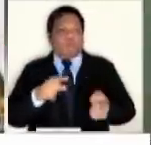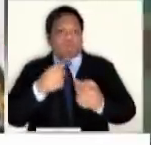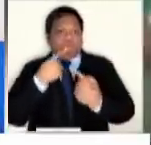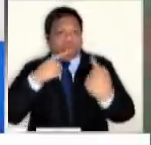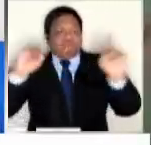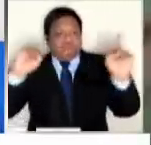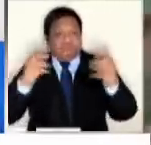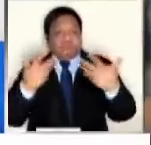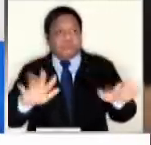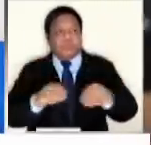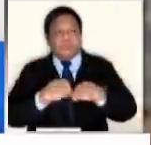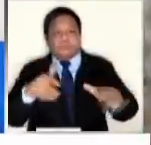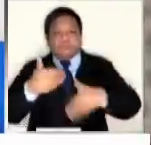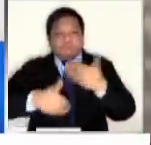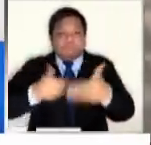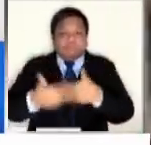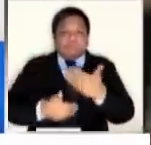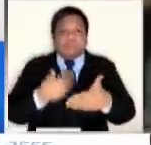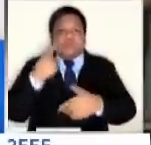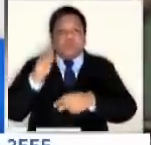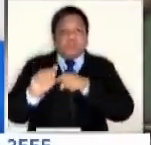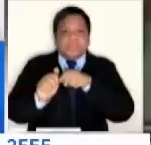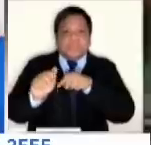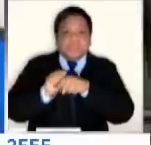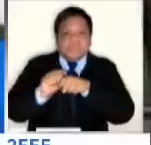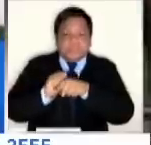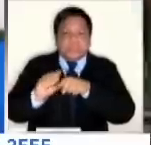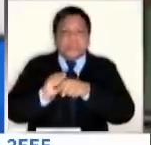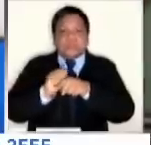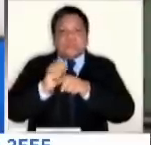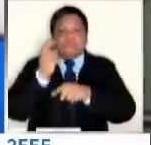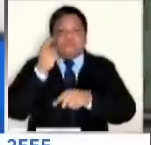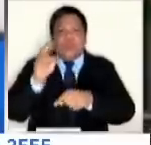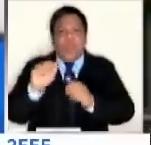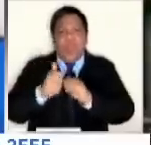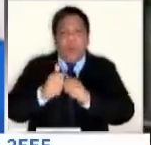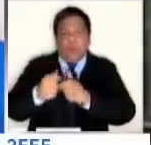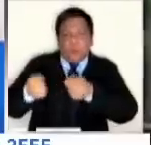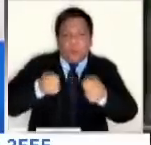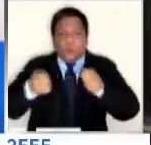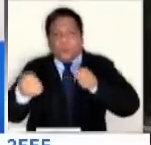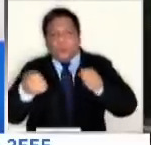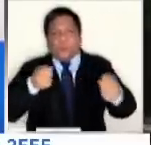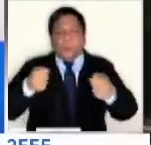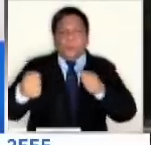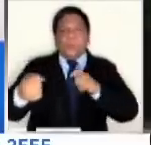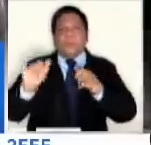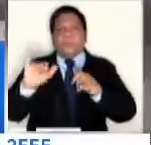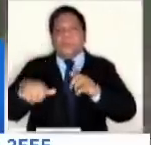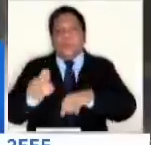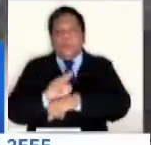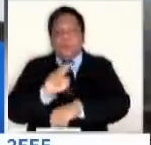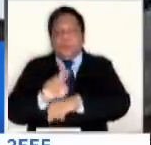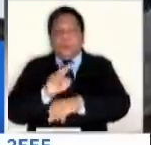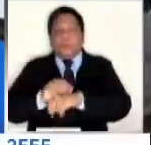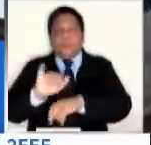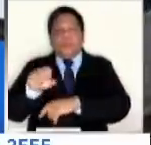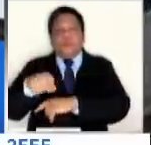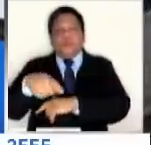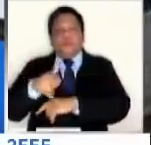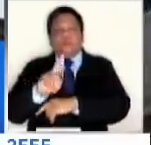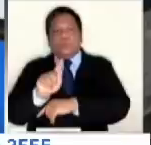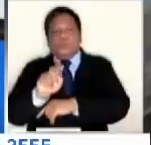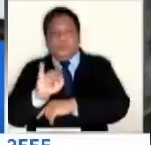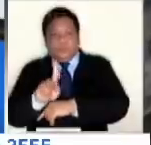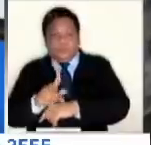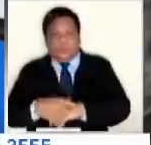nakadaan sa training on the handling and administration of Sputnik. Maselan kasi